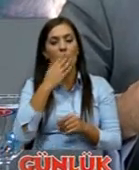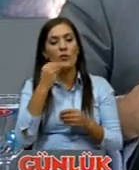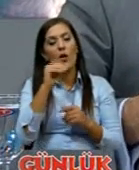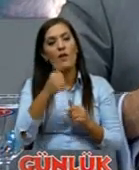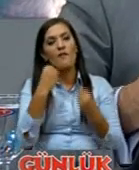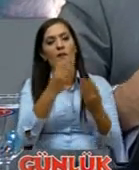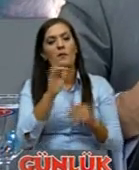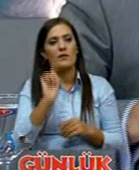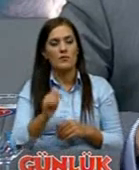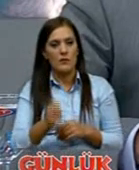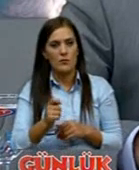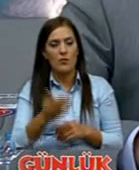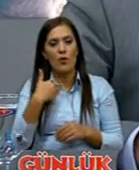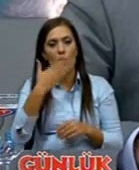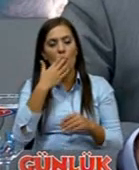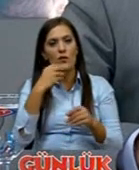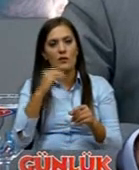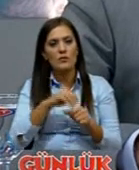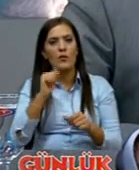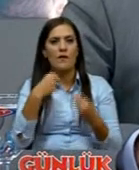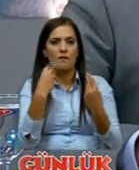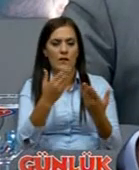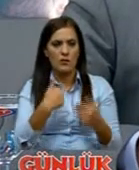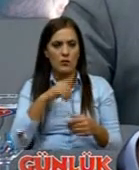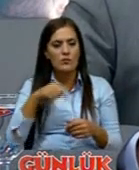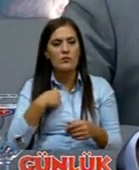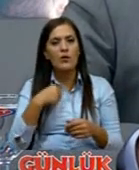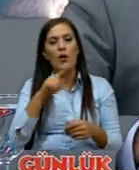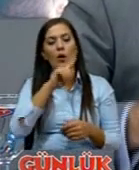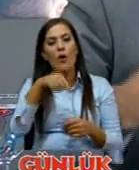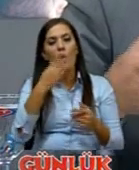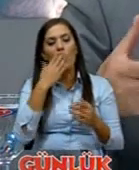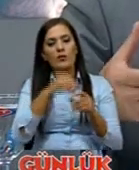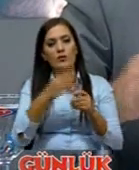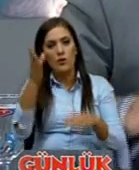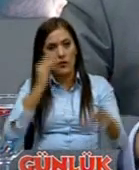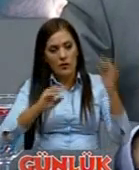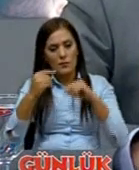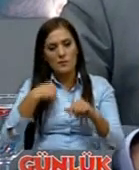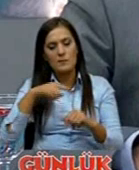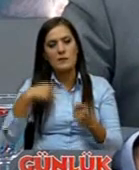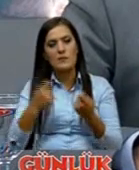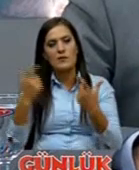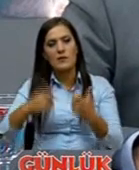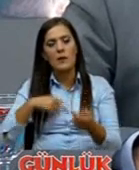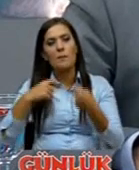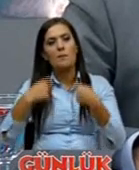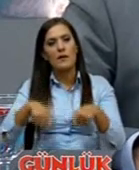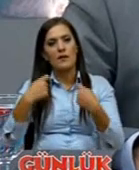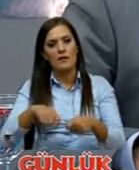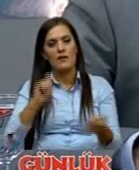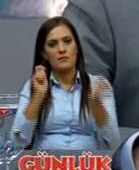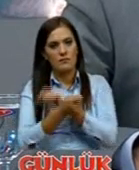vermek durumundayız ve biz okullarımıza da önem veriyoruz. Oradaki öğrendiklerini bizim iş yerlerimizde pratiğe